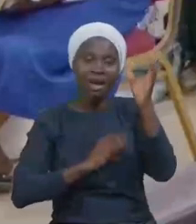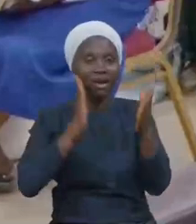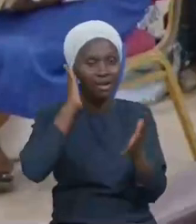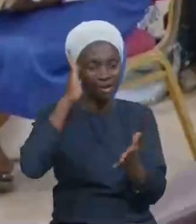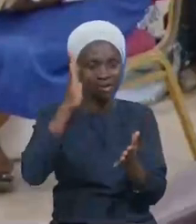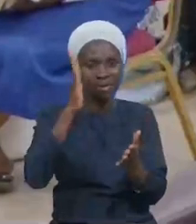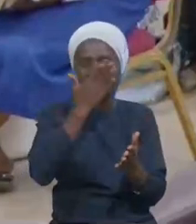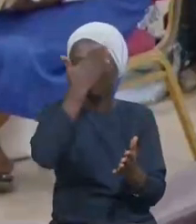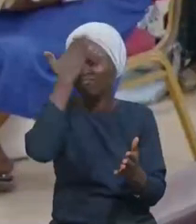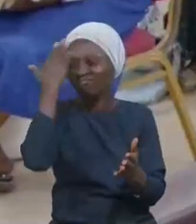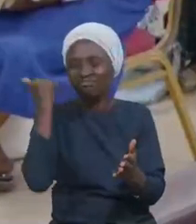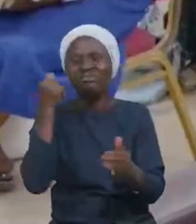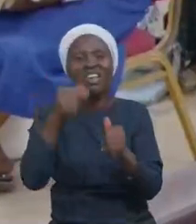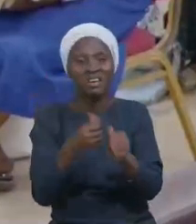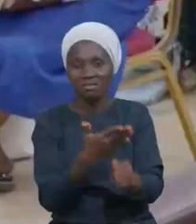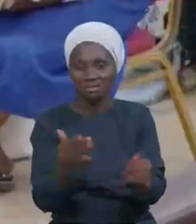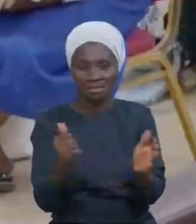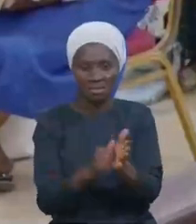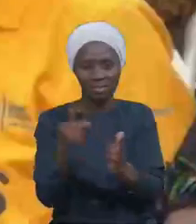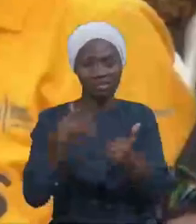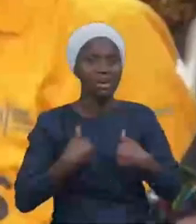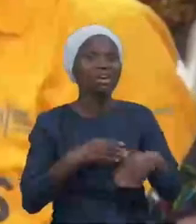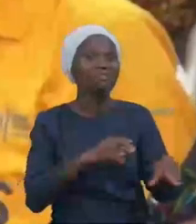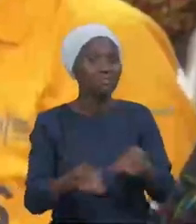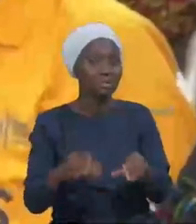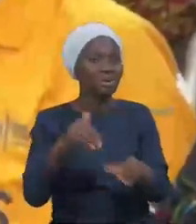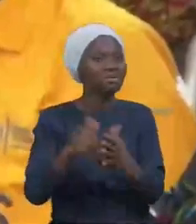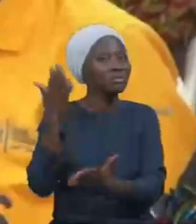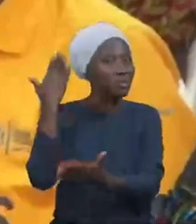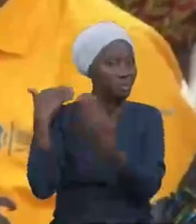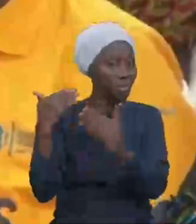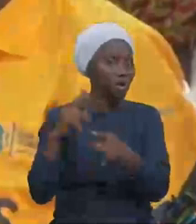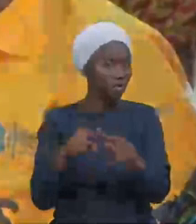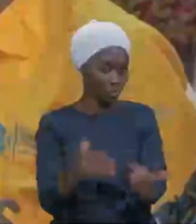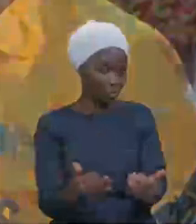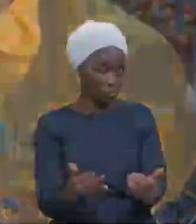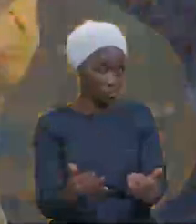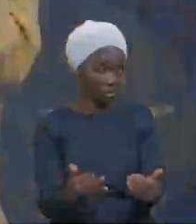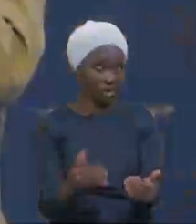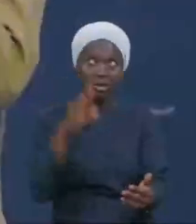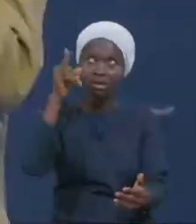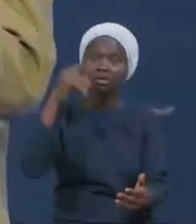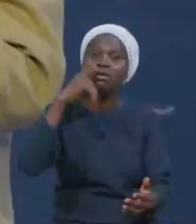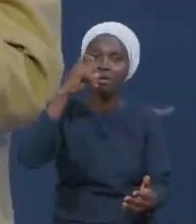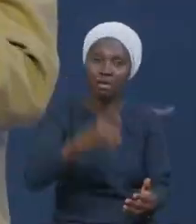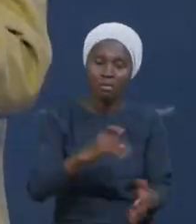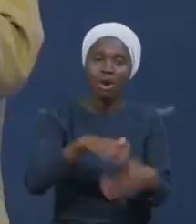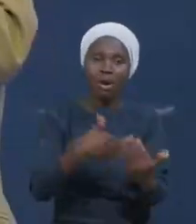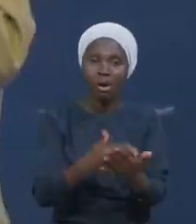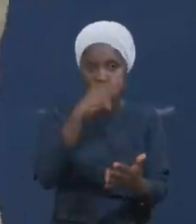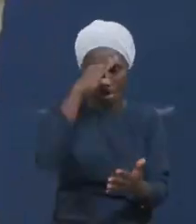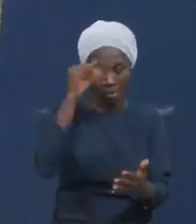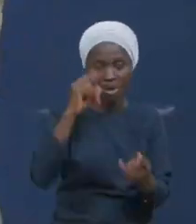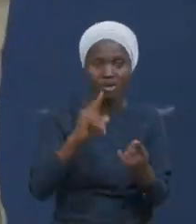mépriser tout ce que tu as fait par le passé. Maintenant, il annonce à tous les hommes, en tout